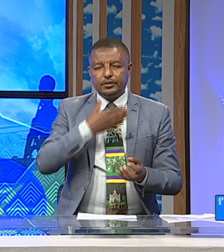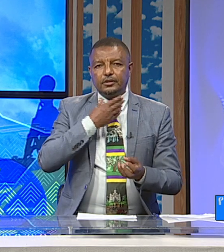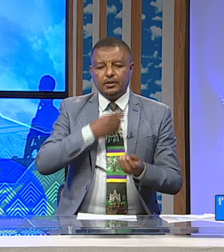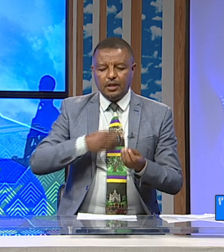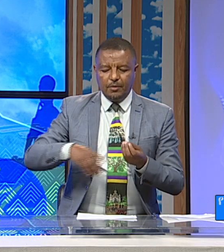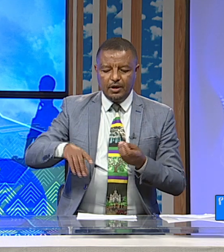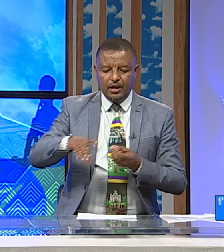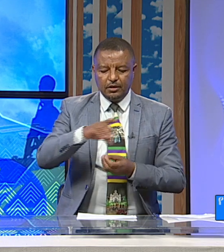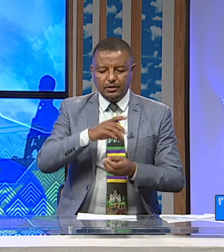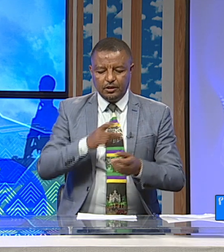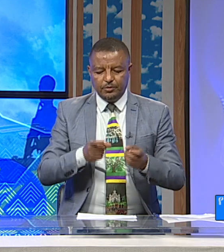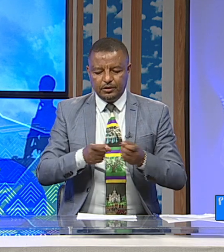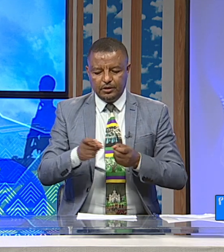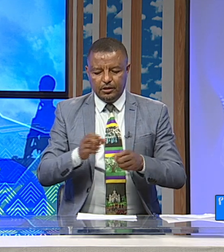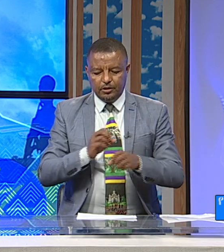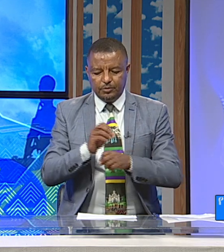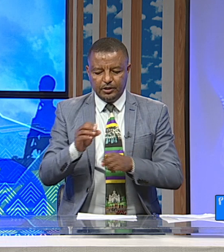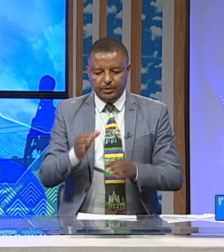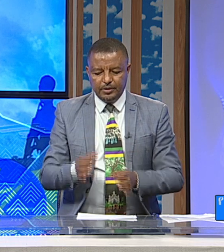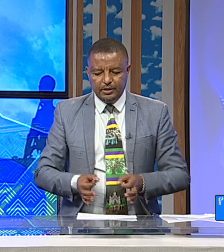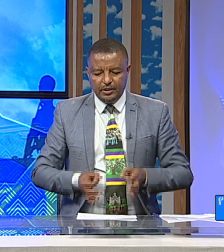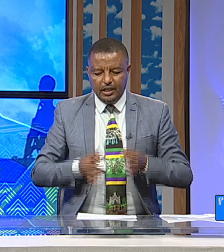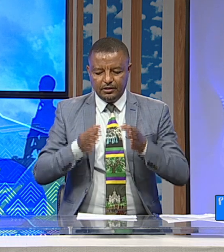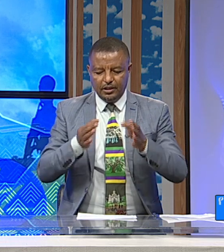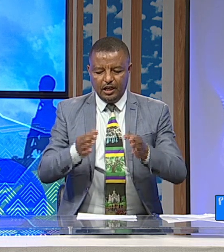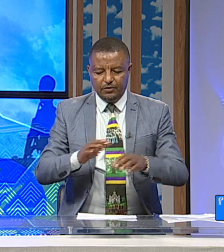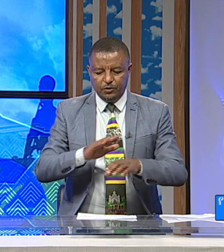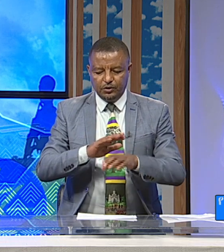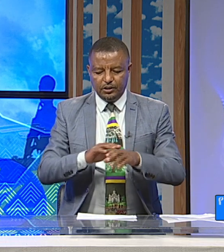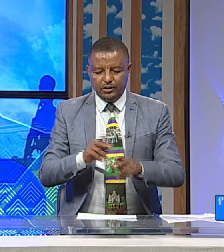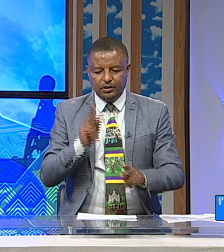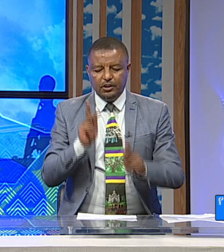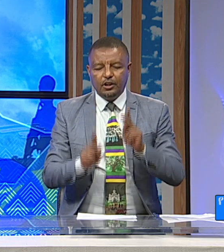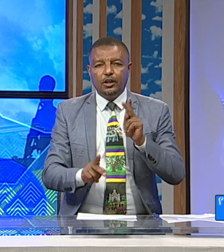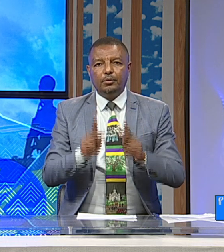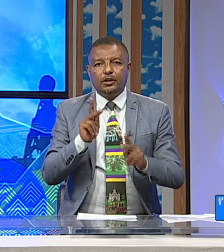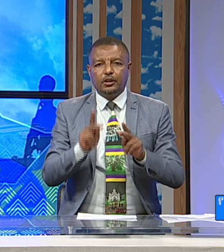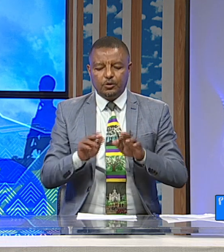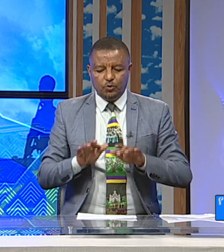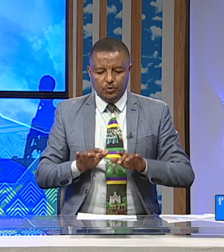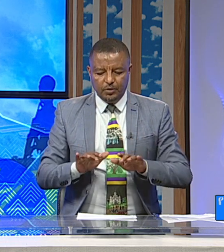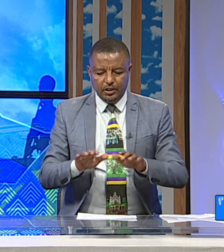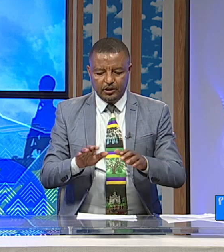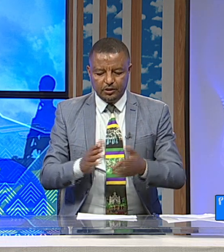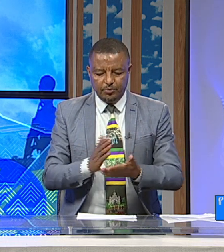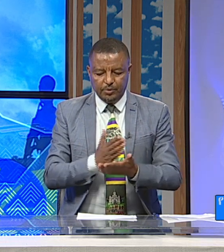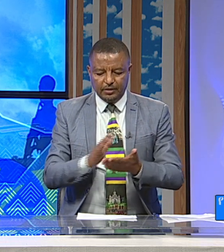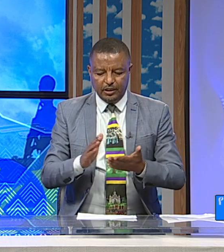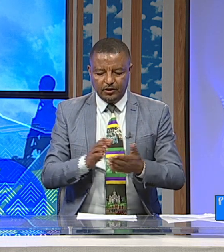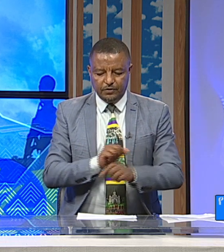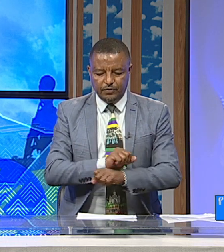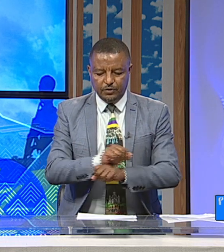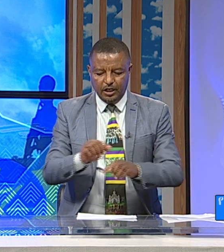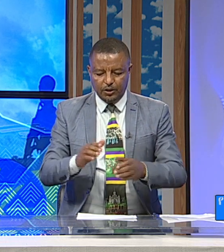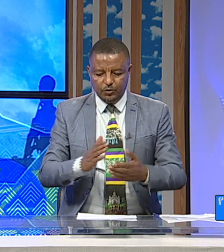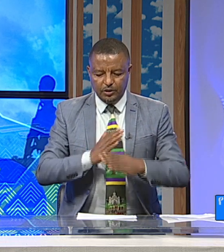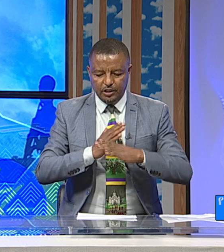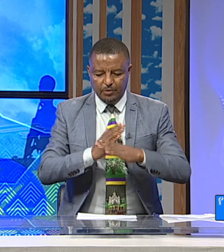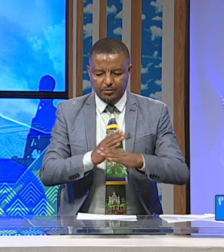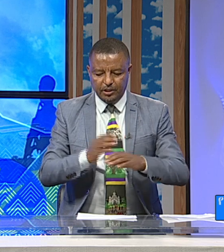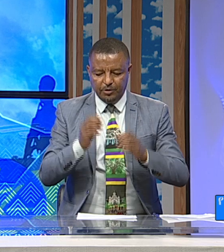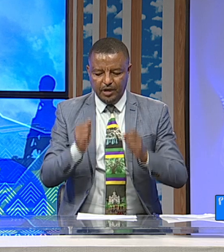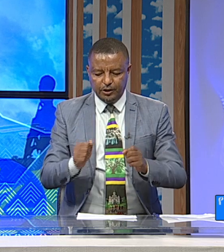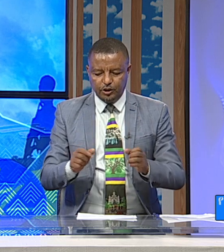በመጨረሻም የአማራ ክልል መስተዳደር ምክር ቤት ያስተላልፈውን ጥሪ ህብረተሰቡ በንቅስ በማሳተፍ